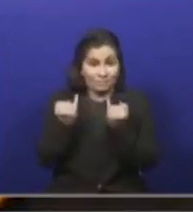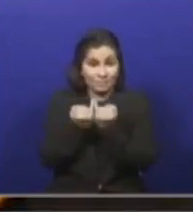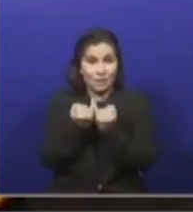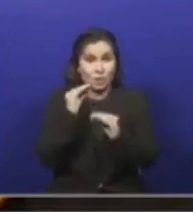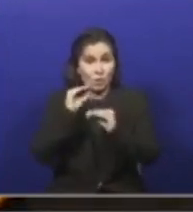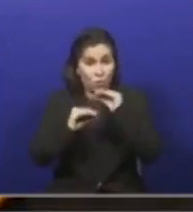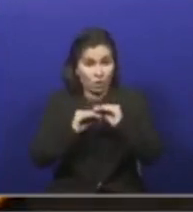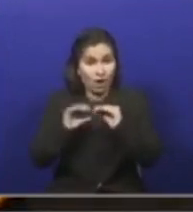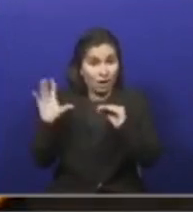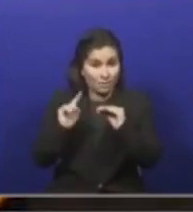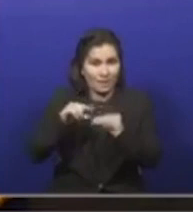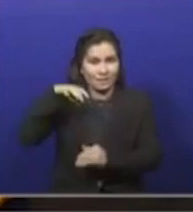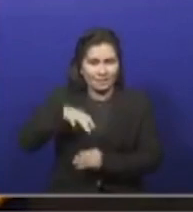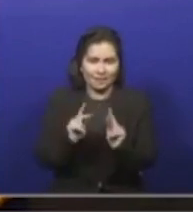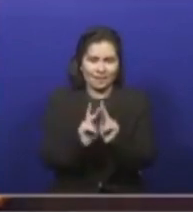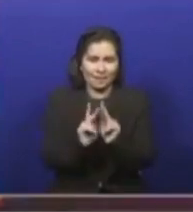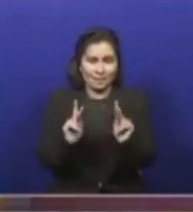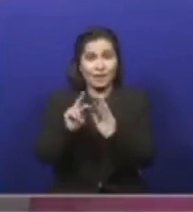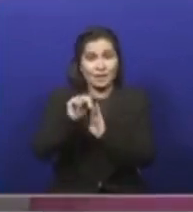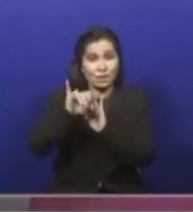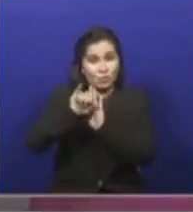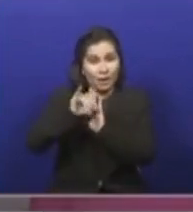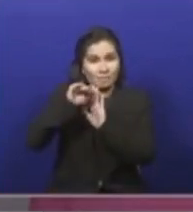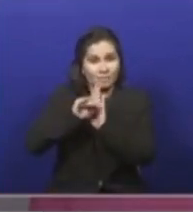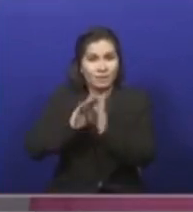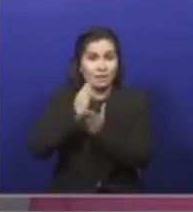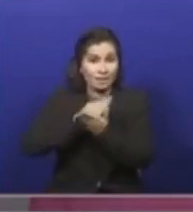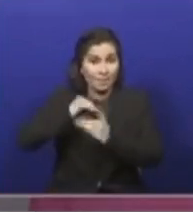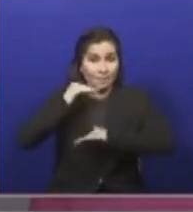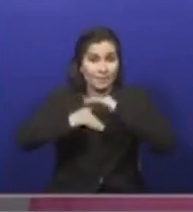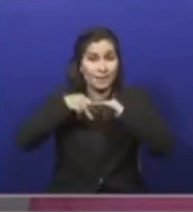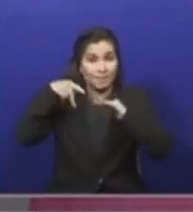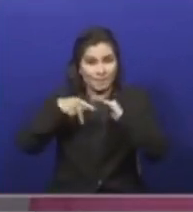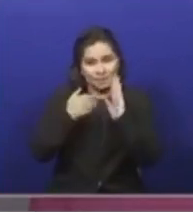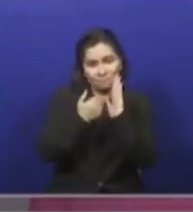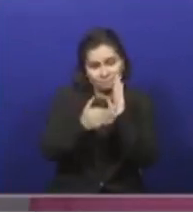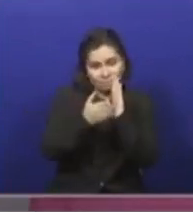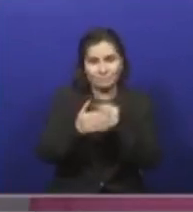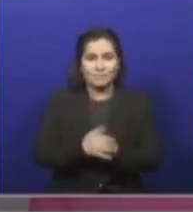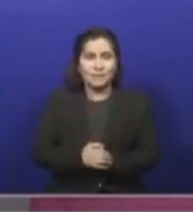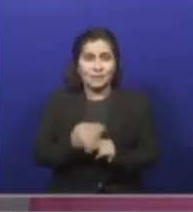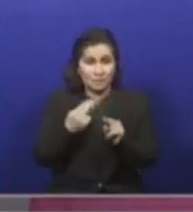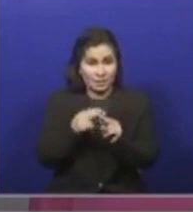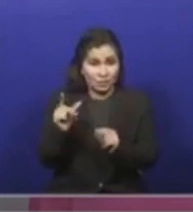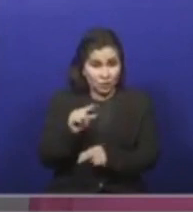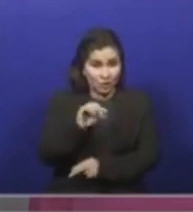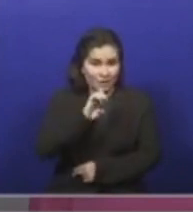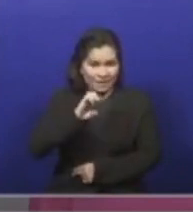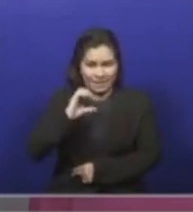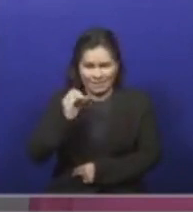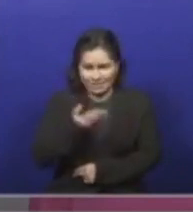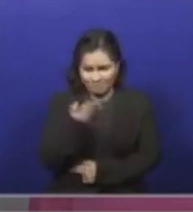การที่ถูกเสนอโดยสำนักงานคณะกรรมการนโยบายเขตพัฒนาพิเศษภาคตะวันออกหรือที่เรารู้จักกันใน EEC